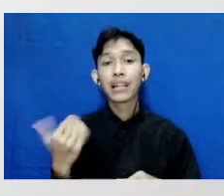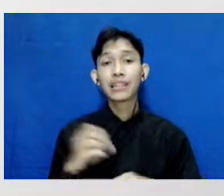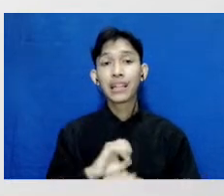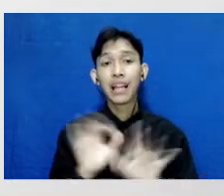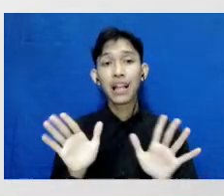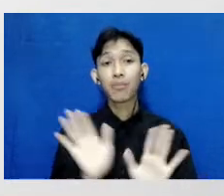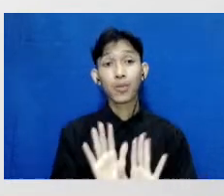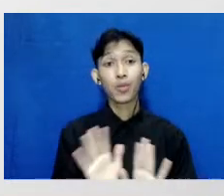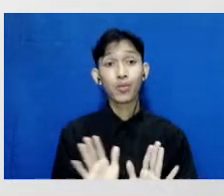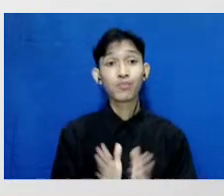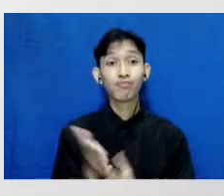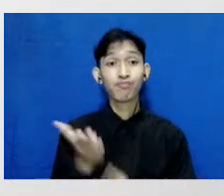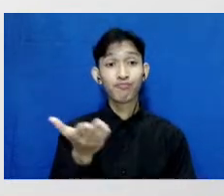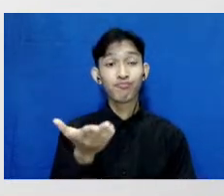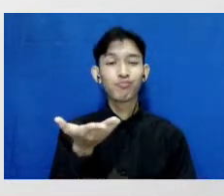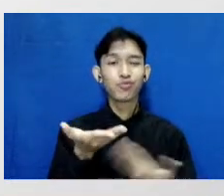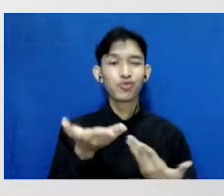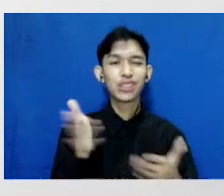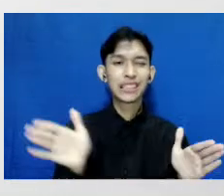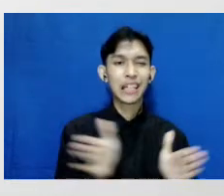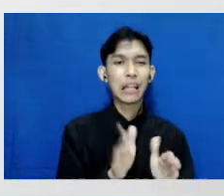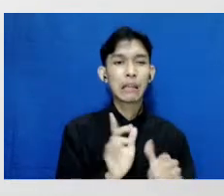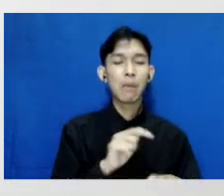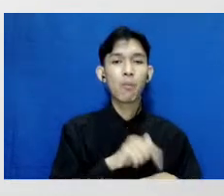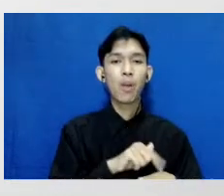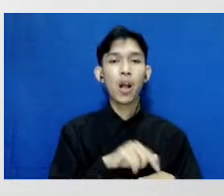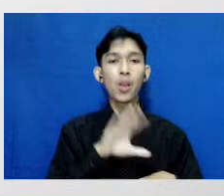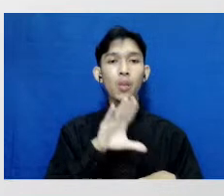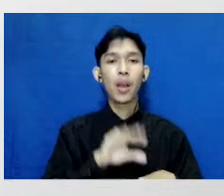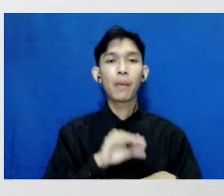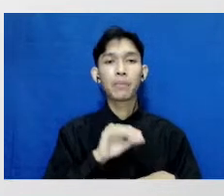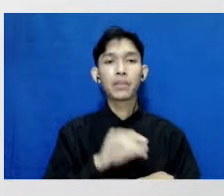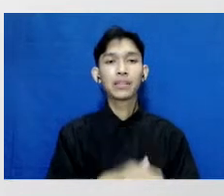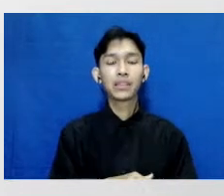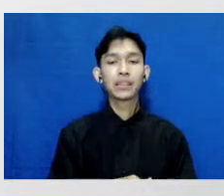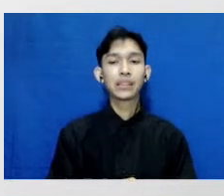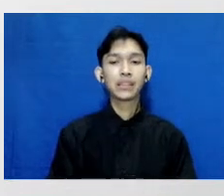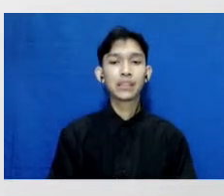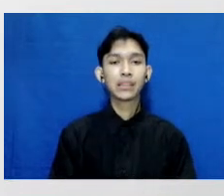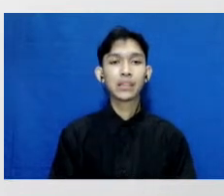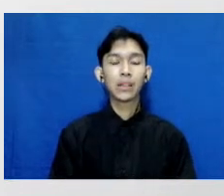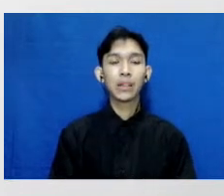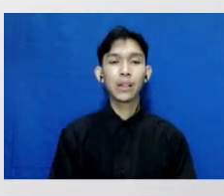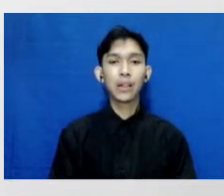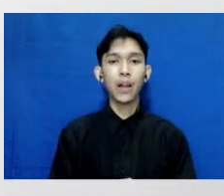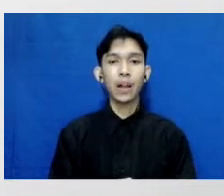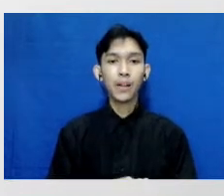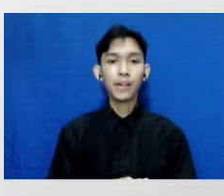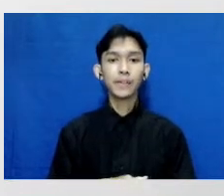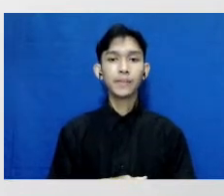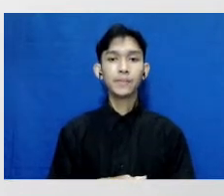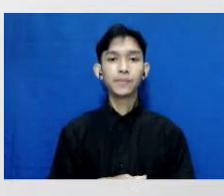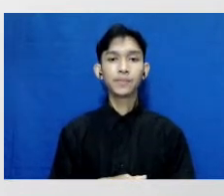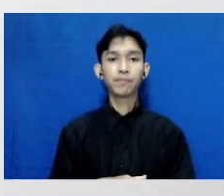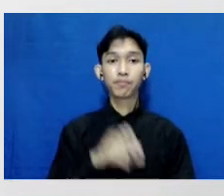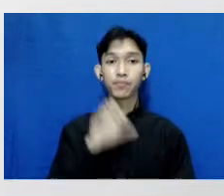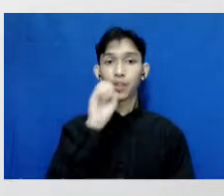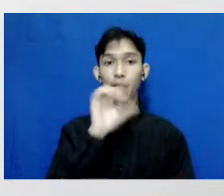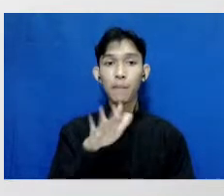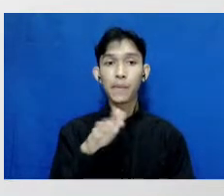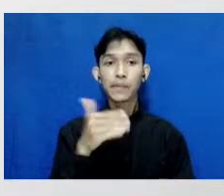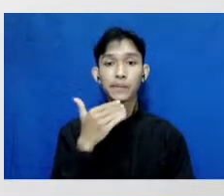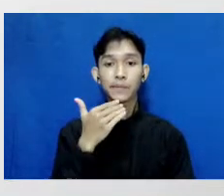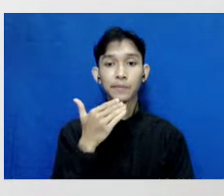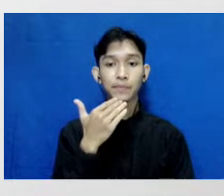belum ya, Pak ya? Silakan Pak, mungkin singkat aja ya, karena waktunya juga sudah tinggal sedikit. Baik, lagi. Singkat, padat. Ya, jawaban simpelnya